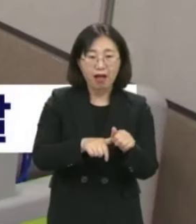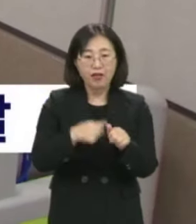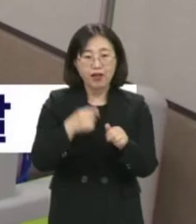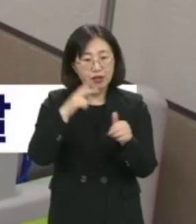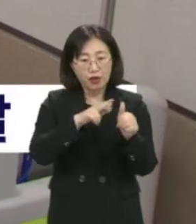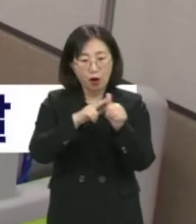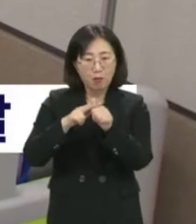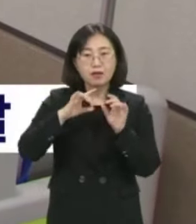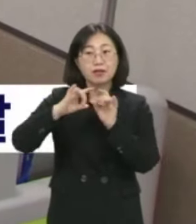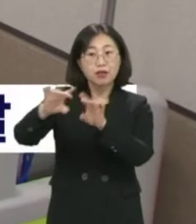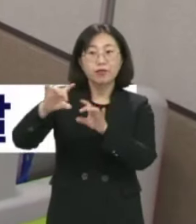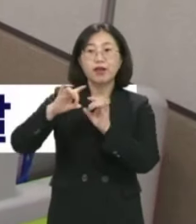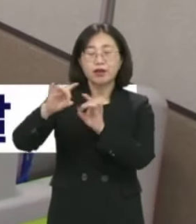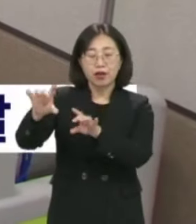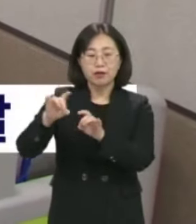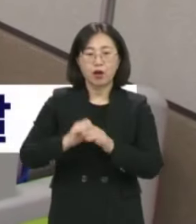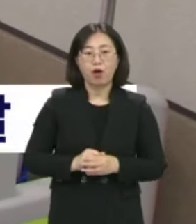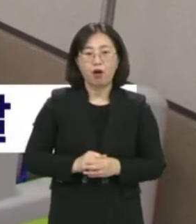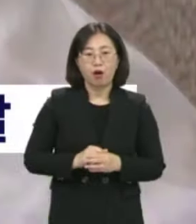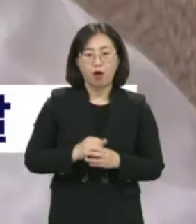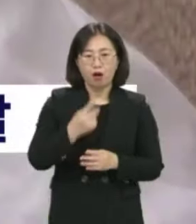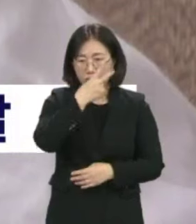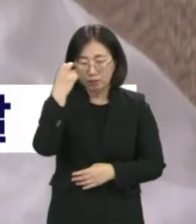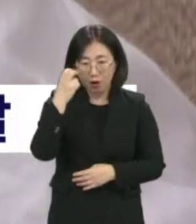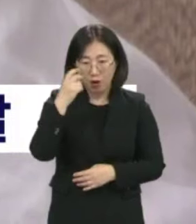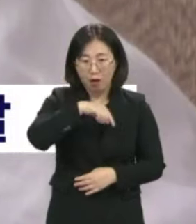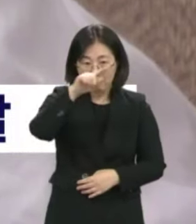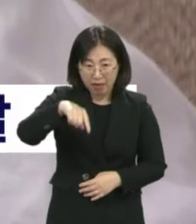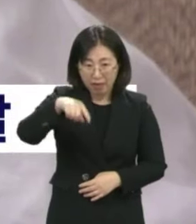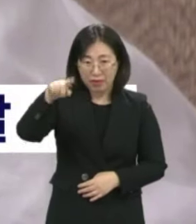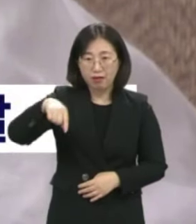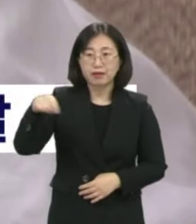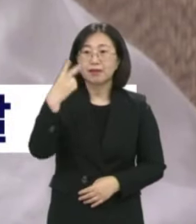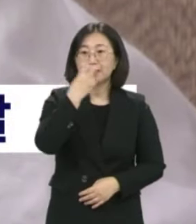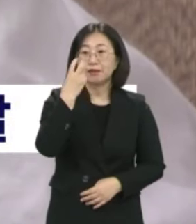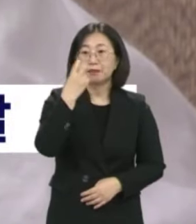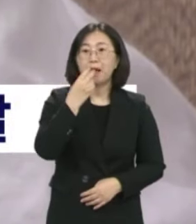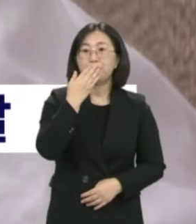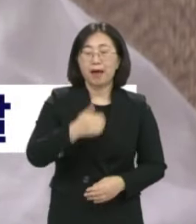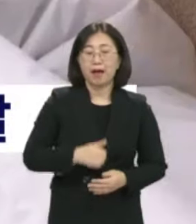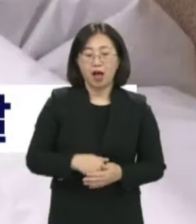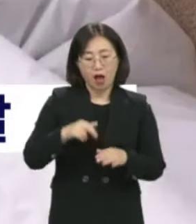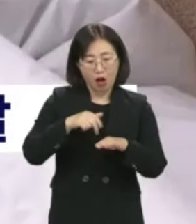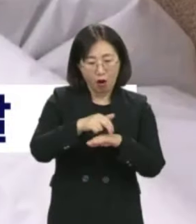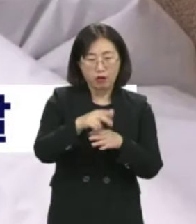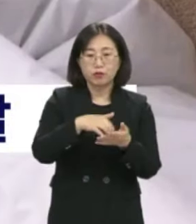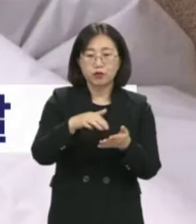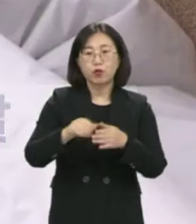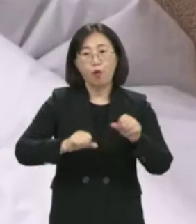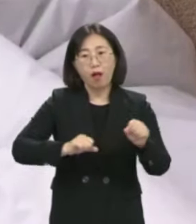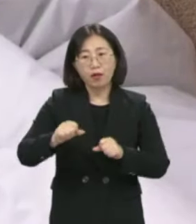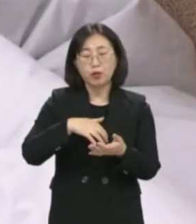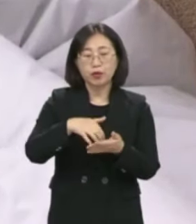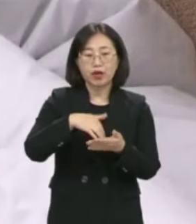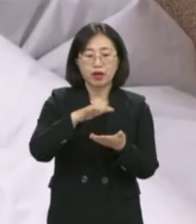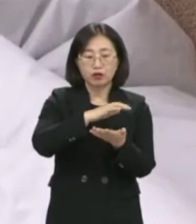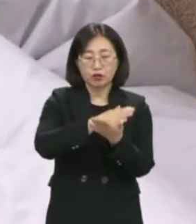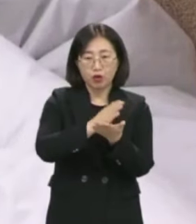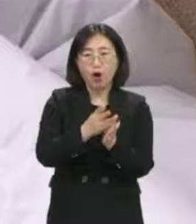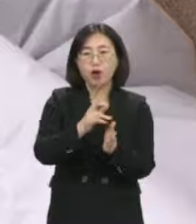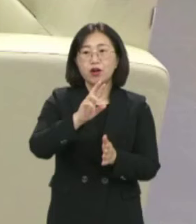연구진에게 계속 전달돼 일정한 수면 패턴을 살펴볼 수 있습니다 걸음수와 활동량 등 36가지